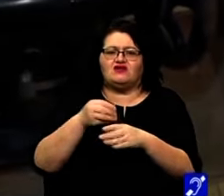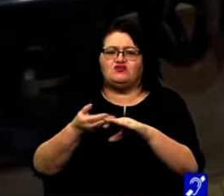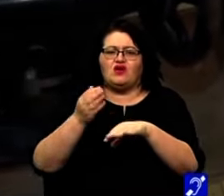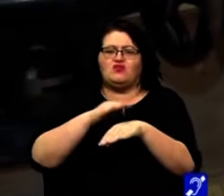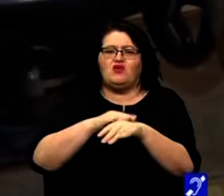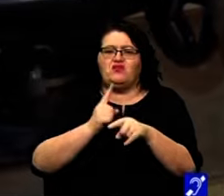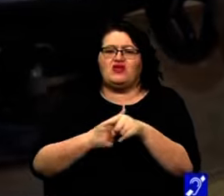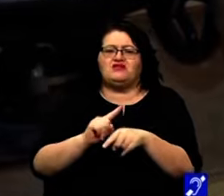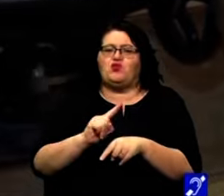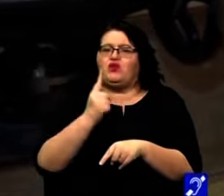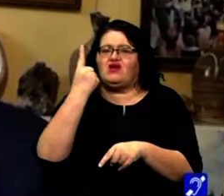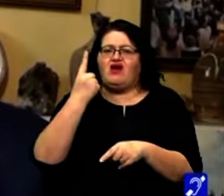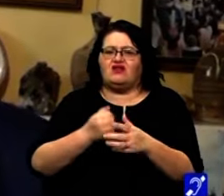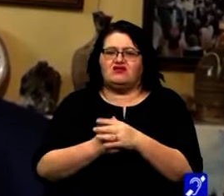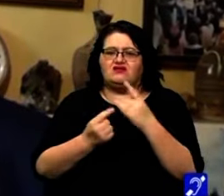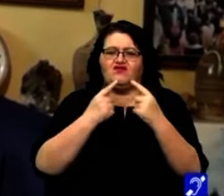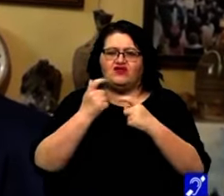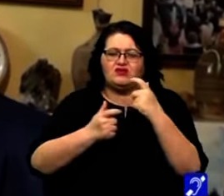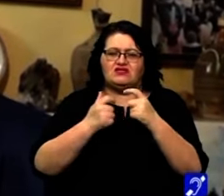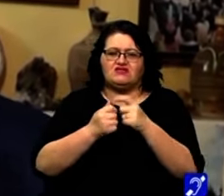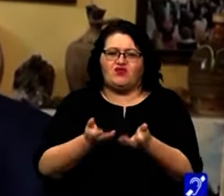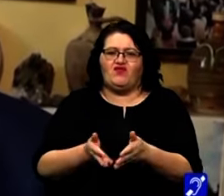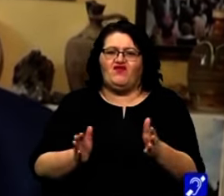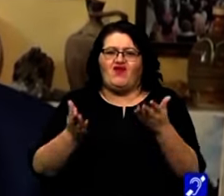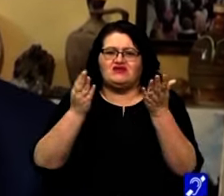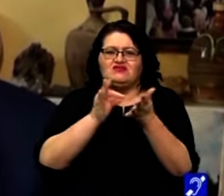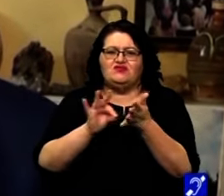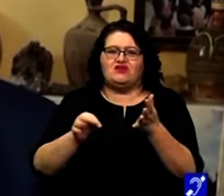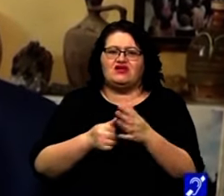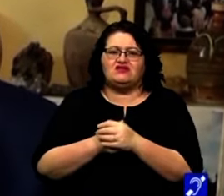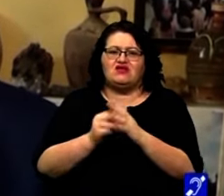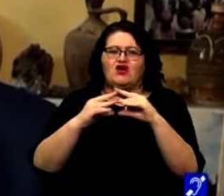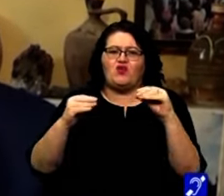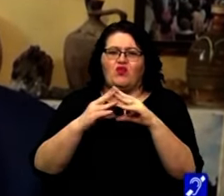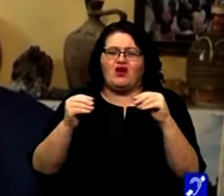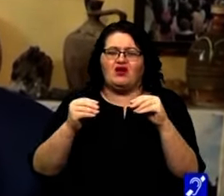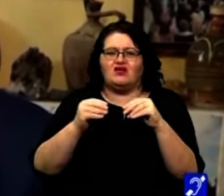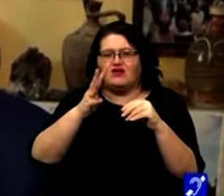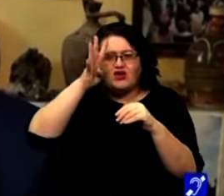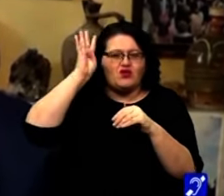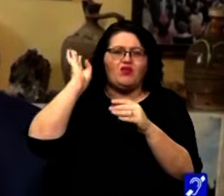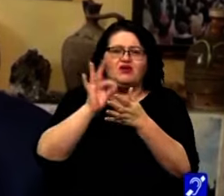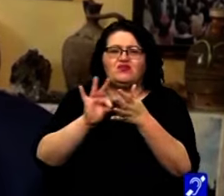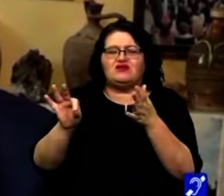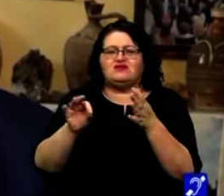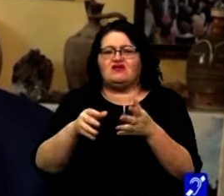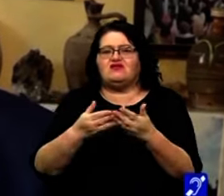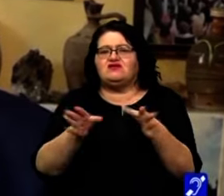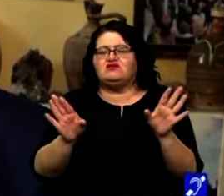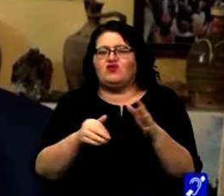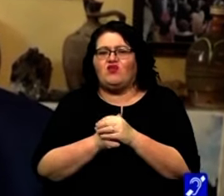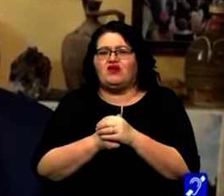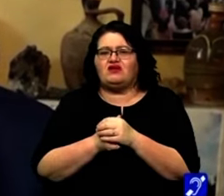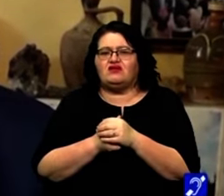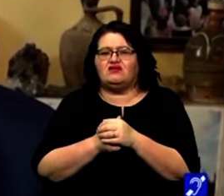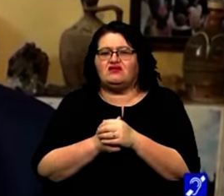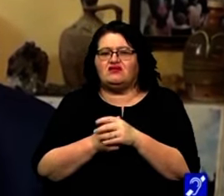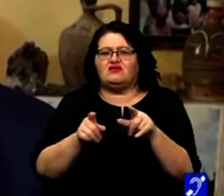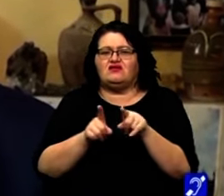de piese unicat. Este vorba de un vas roman descoperit la Drăgomireana cu